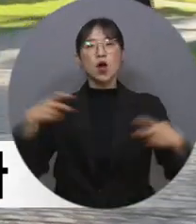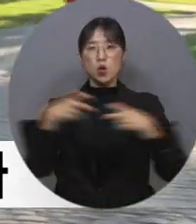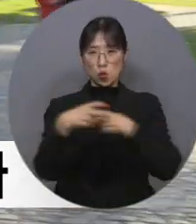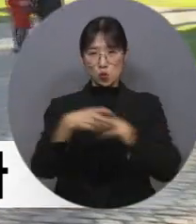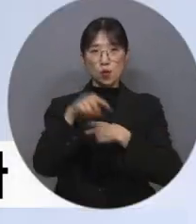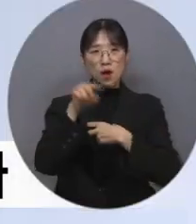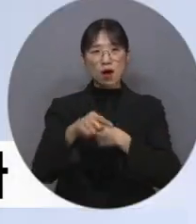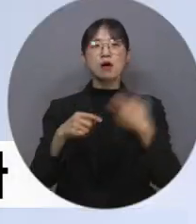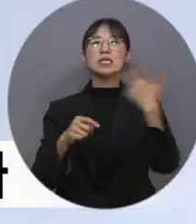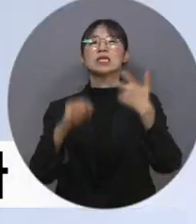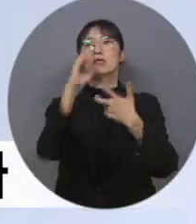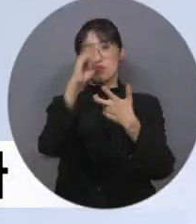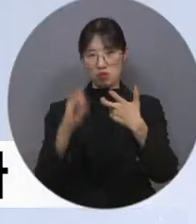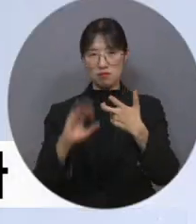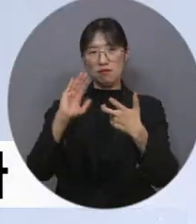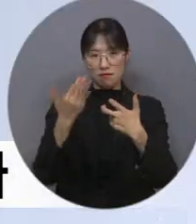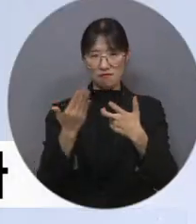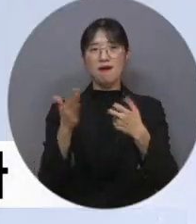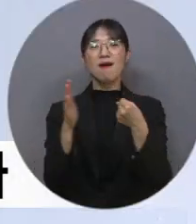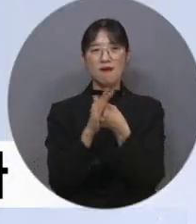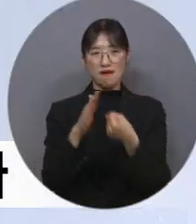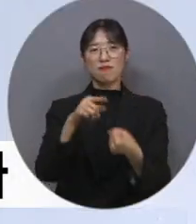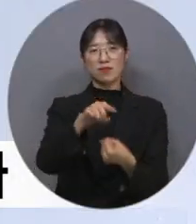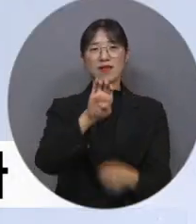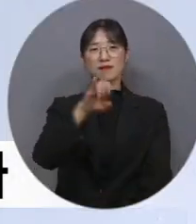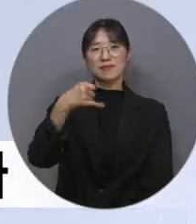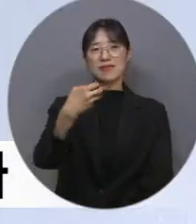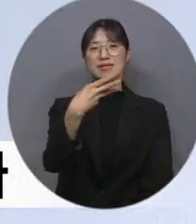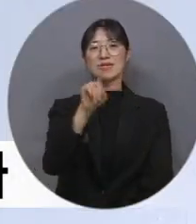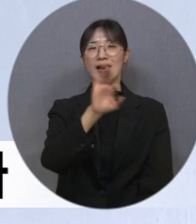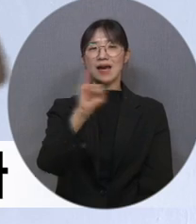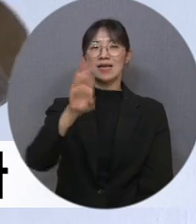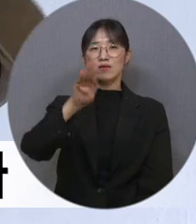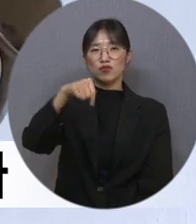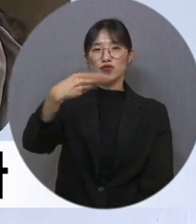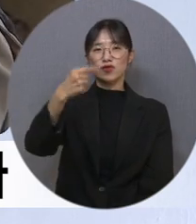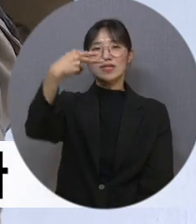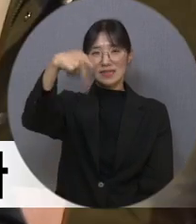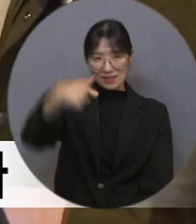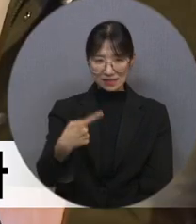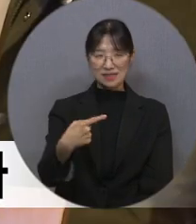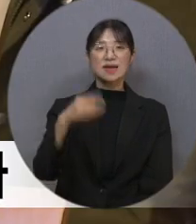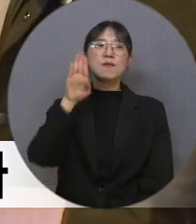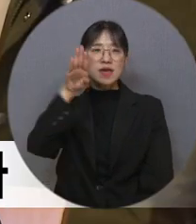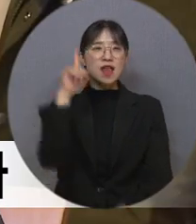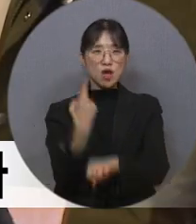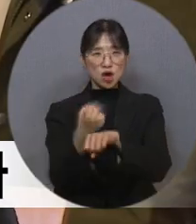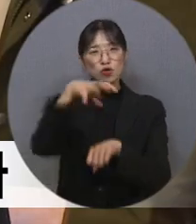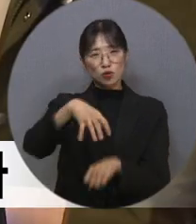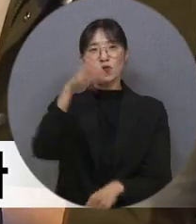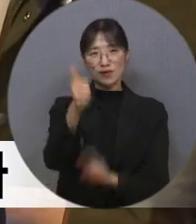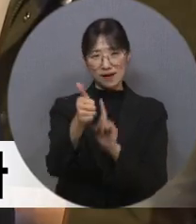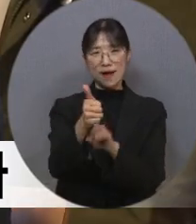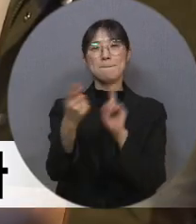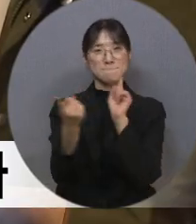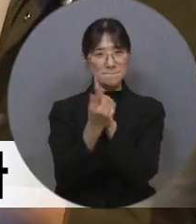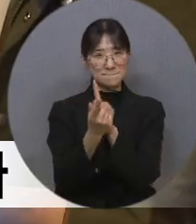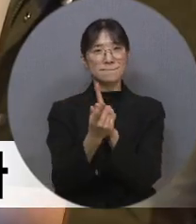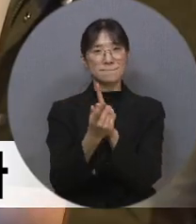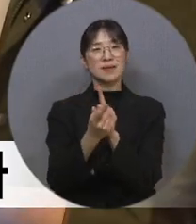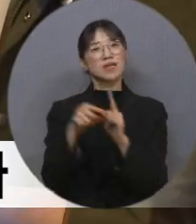70%에 이르러 유럽의 허파라 불리는 프라이부르크의 미래연구소장을 만나 친환경 정책을